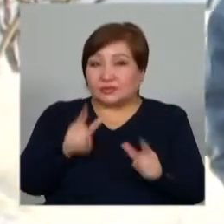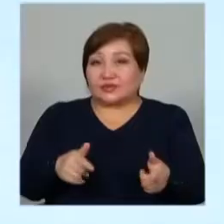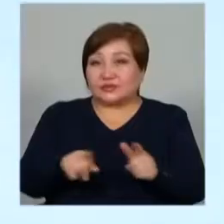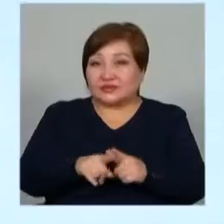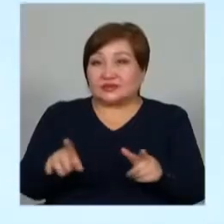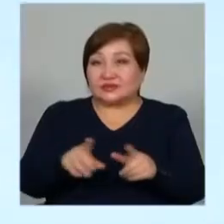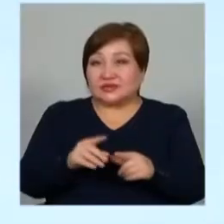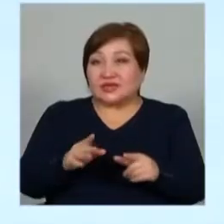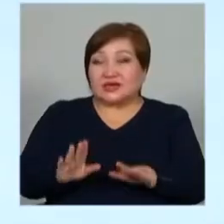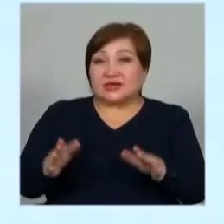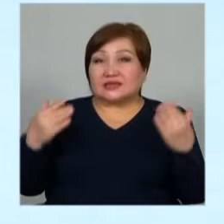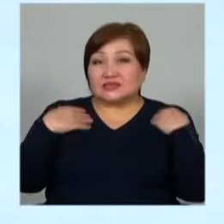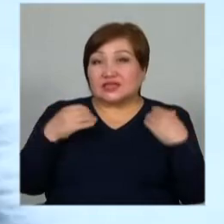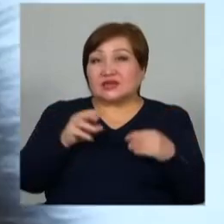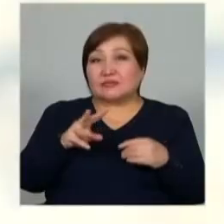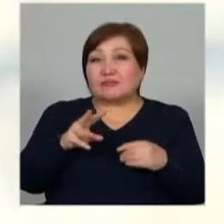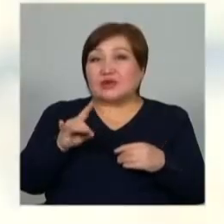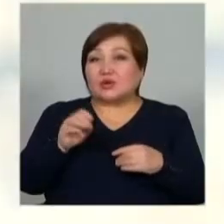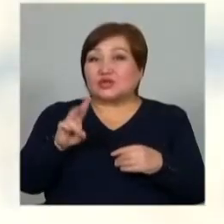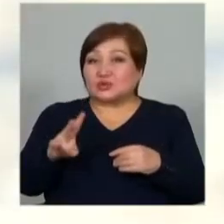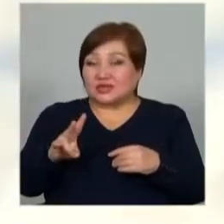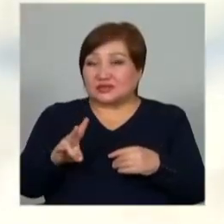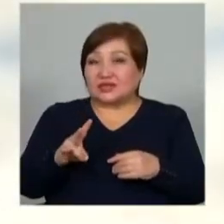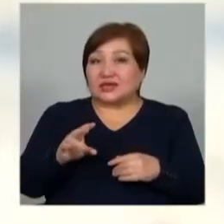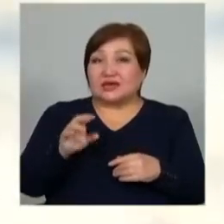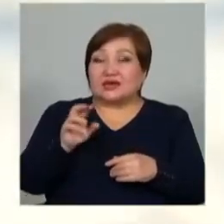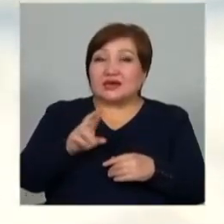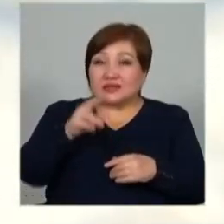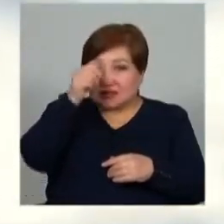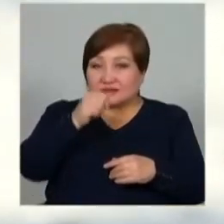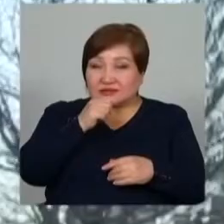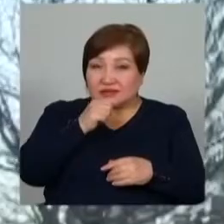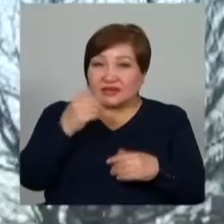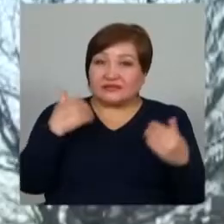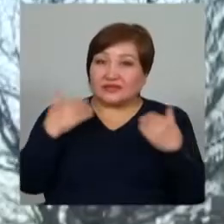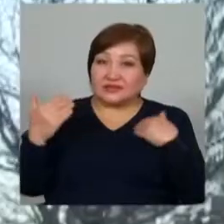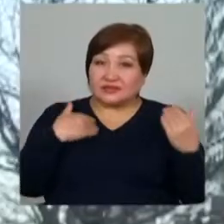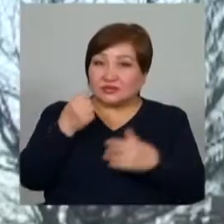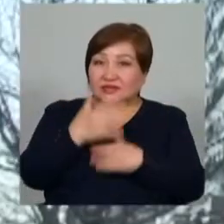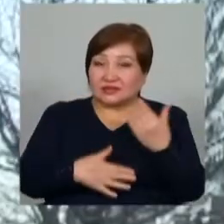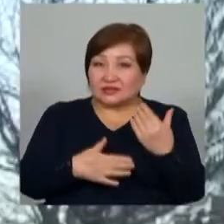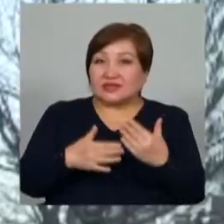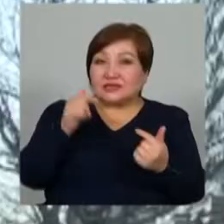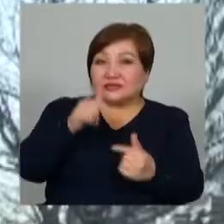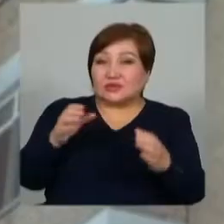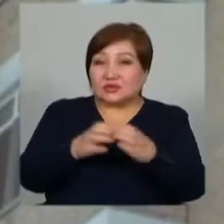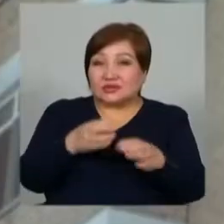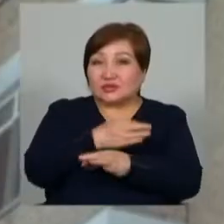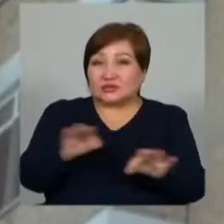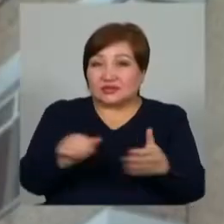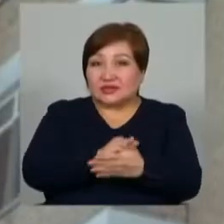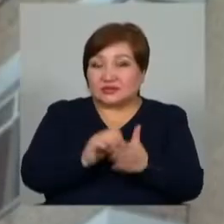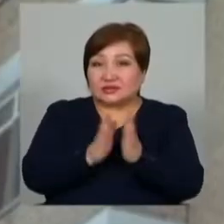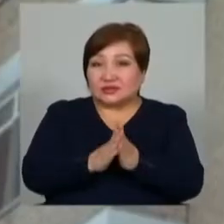төрайымы Меруерт Нұржанқызы қаңтар айында фитнес орталықтан тиісті органдардың рұқсат қағазын сұратқан екен. Бір апта ішінде рұқсат